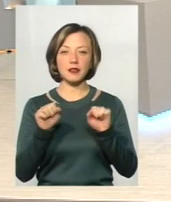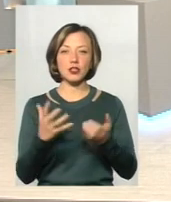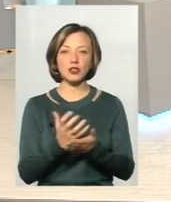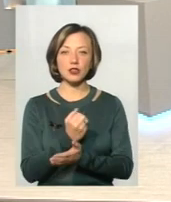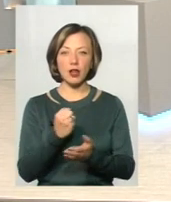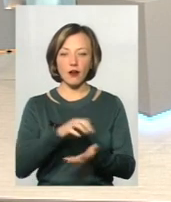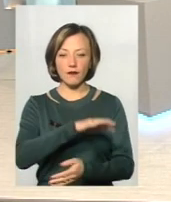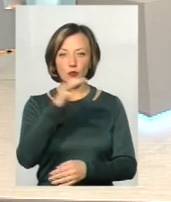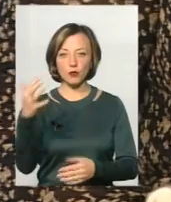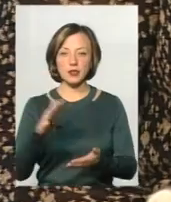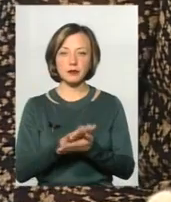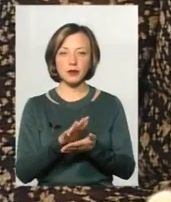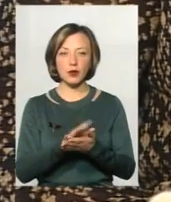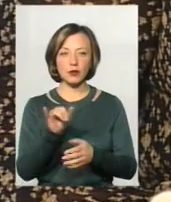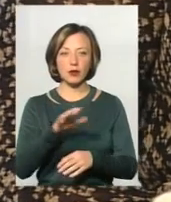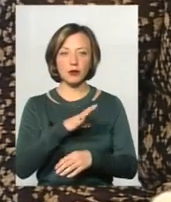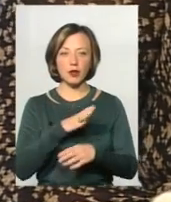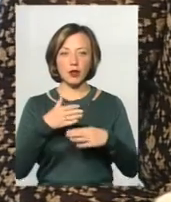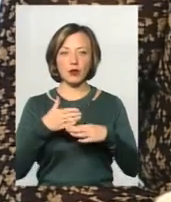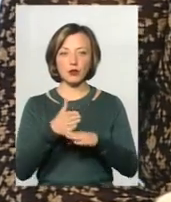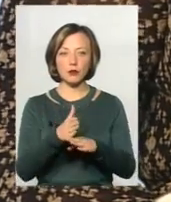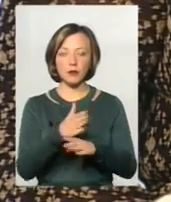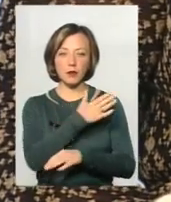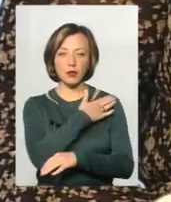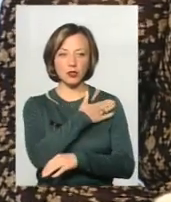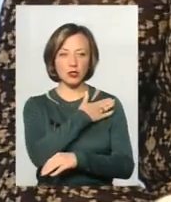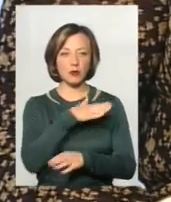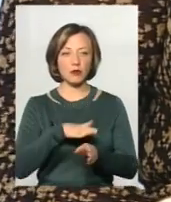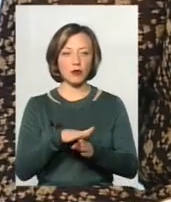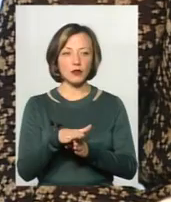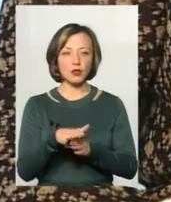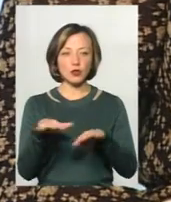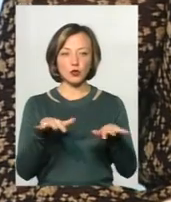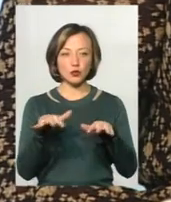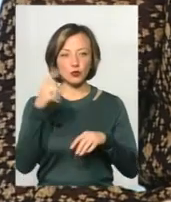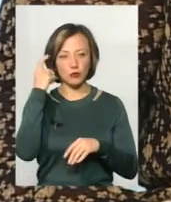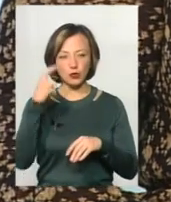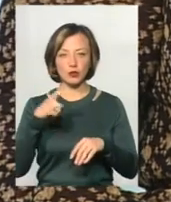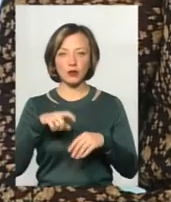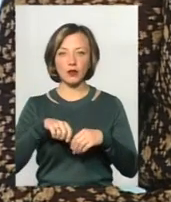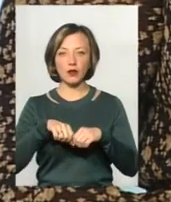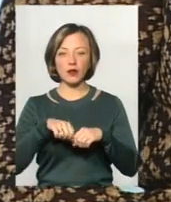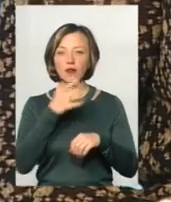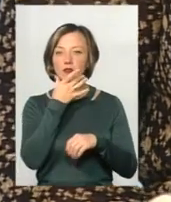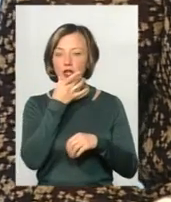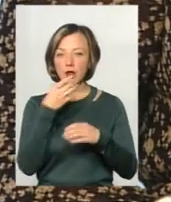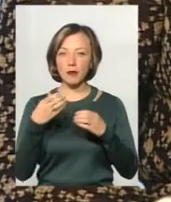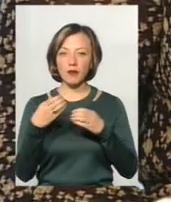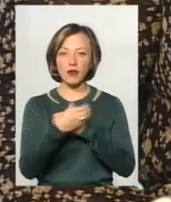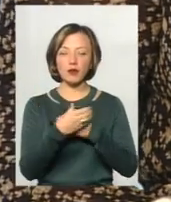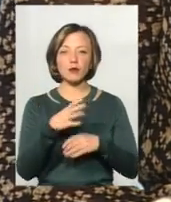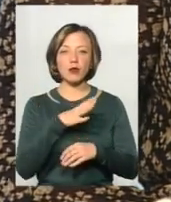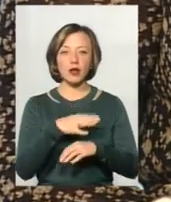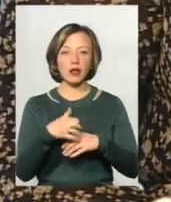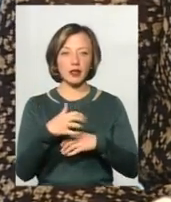сказати, в купі сміття. В неї була розроблена повністю плече, струс мозку, вивернута щелепа, тобто киця була,